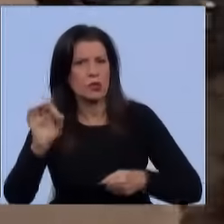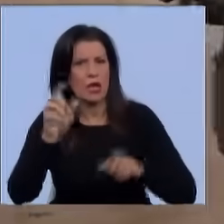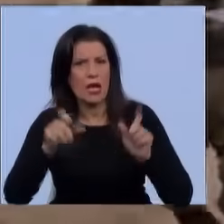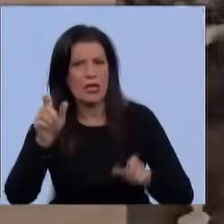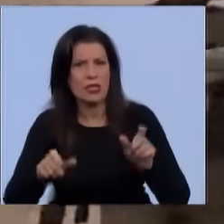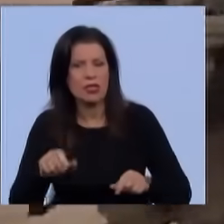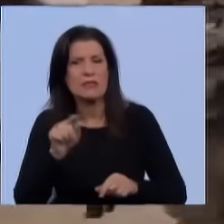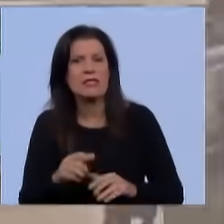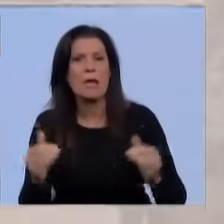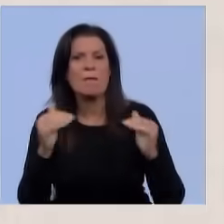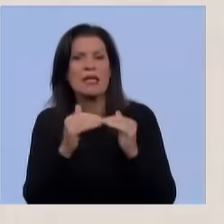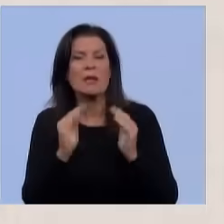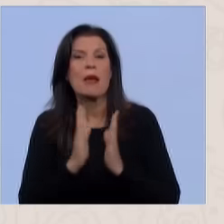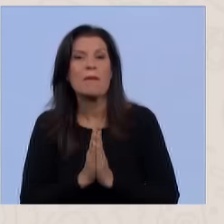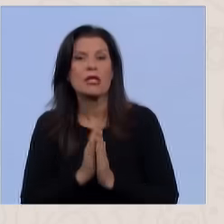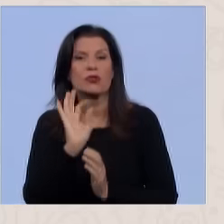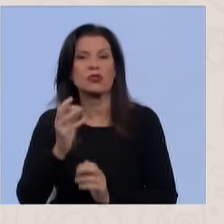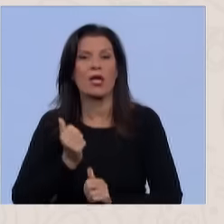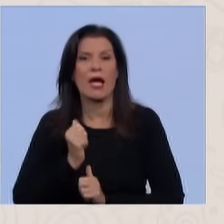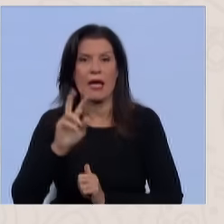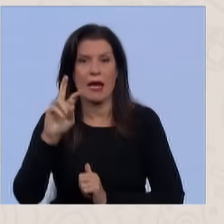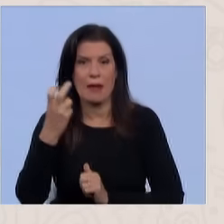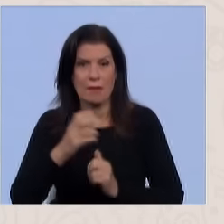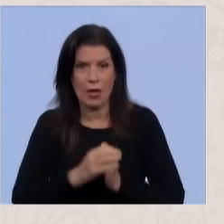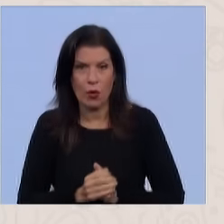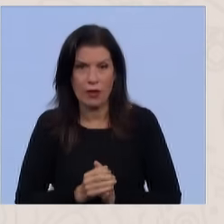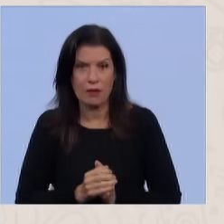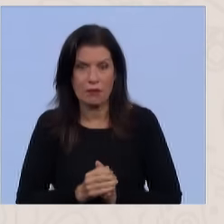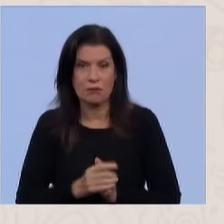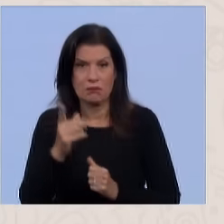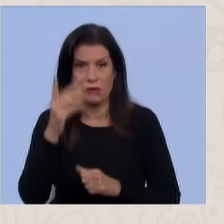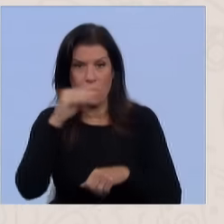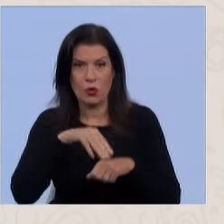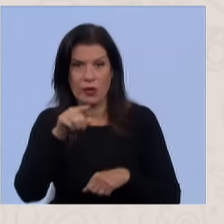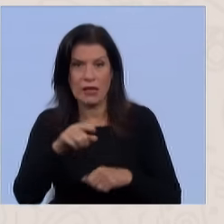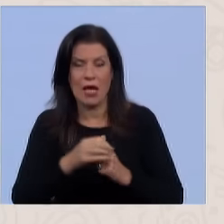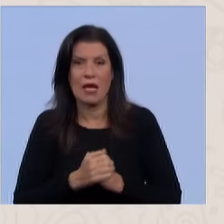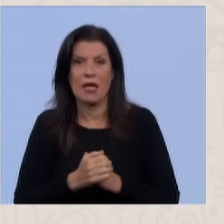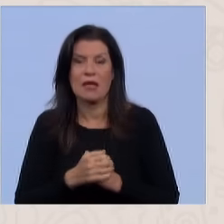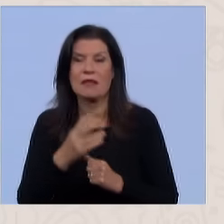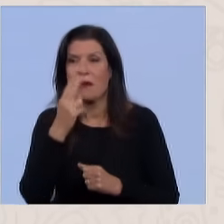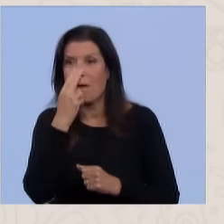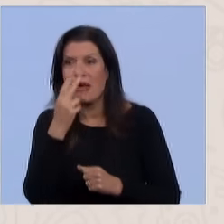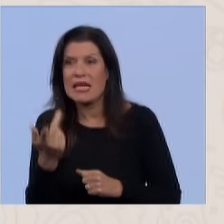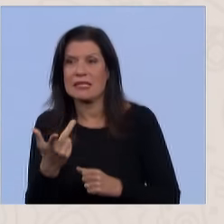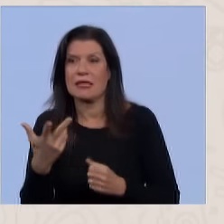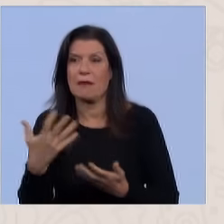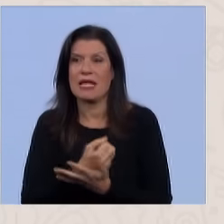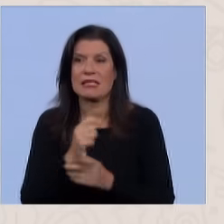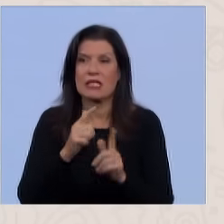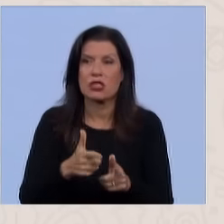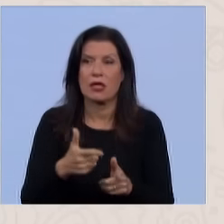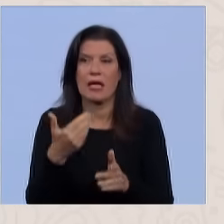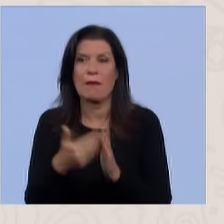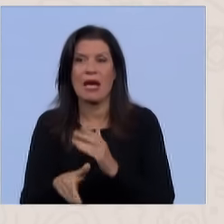לקריאות של חיילי המילואים. הודעות כאלו, תחושות קשות, מנסים להשיג נשקים, חסר לנו, ברכיות וחלפסים, עומד לרדת